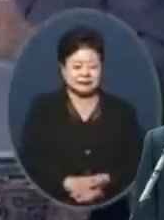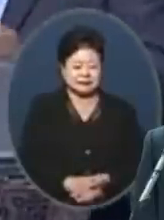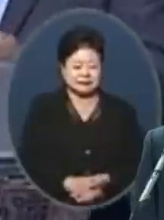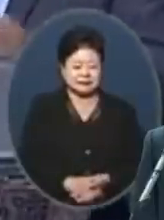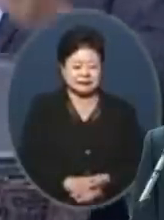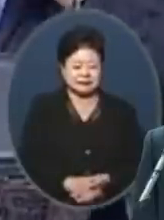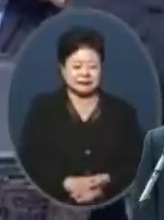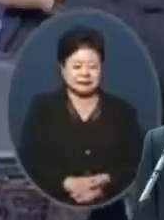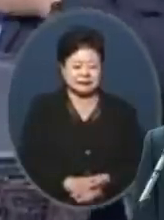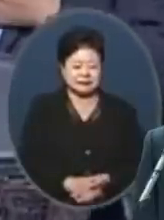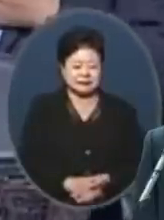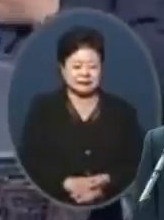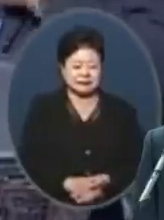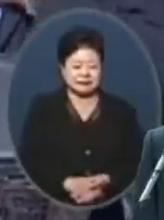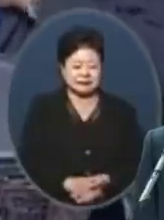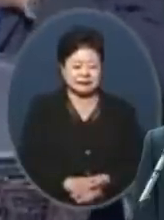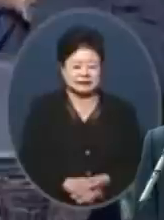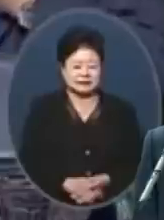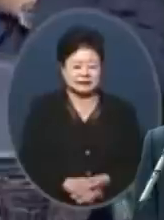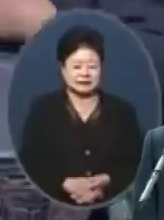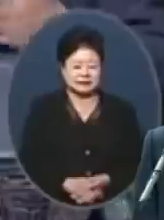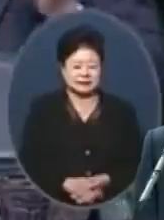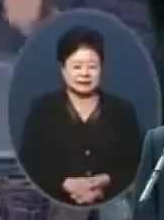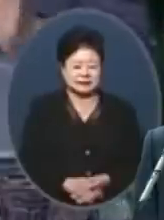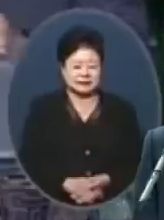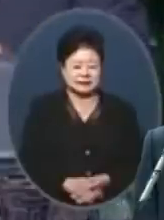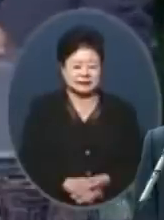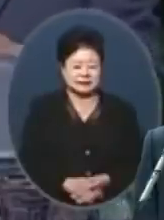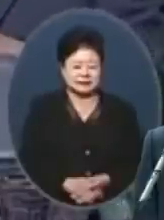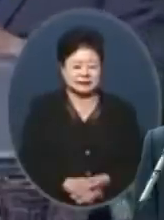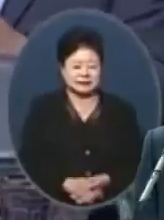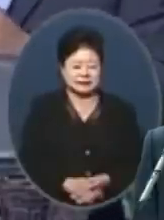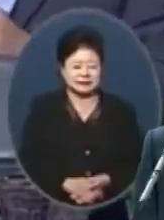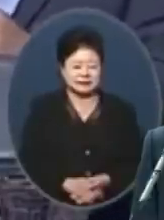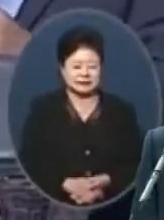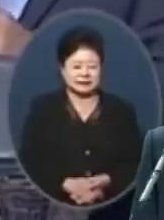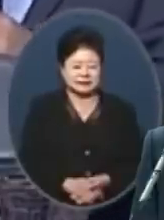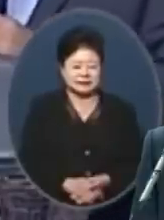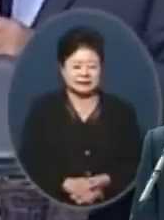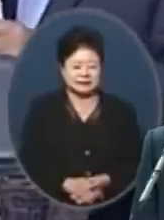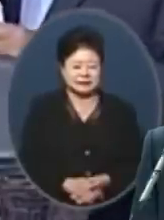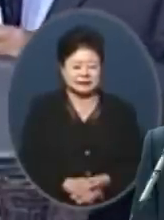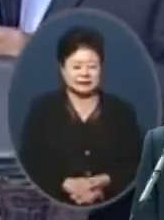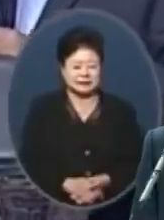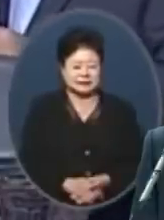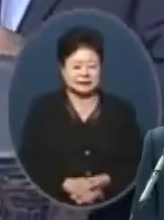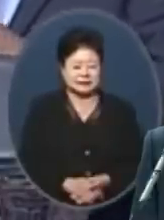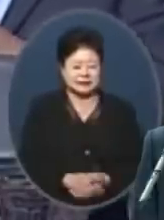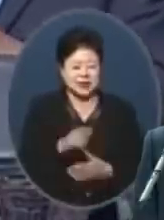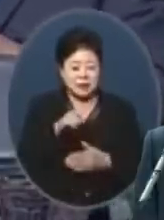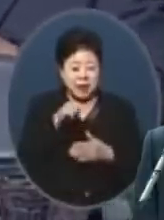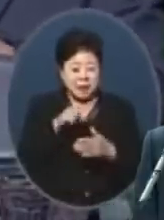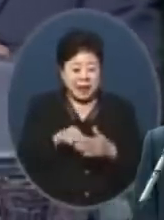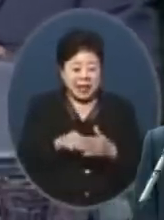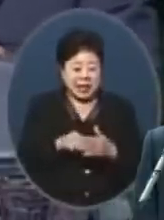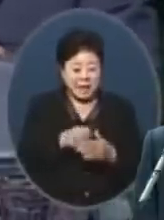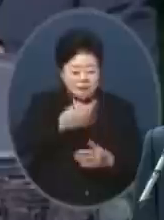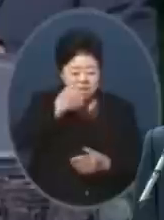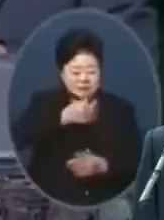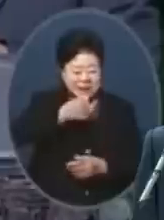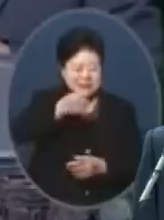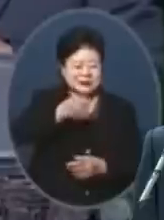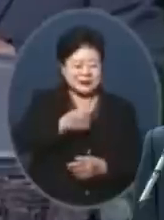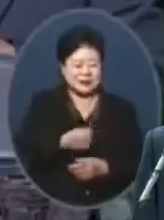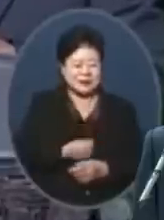going to get married. In my dream, I have you in my heart. We will be remarried." 그래서 그 마음속에 꿈을